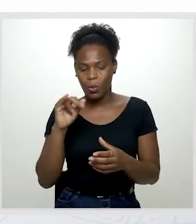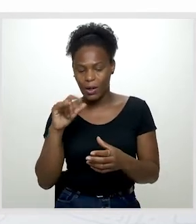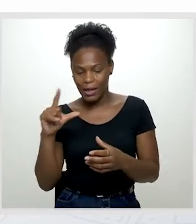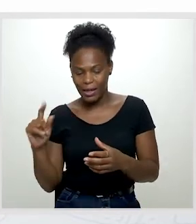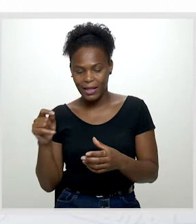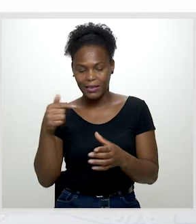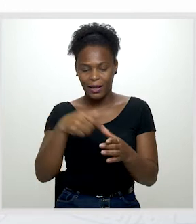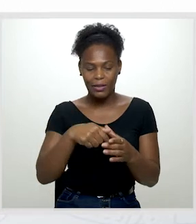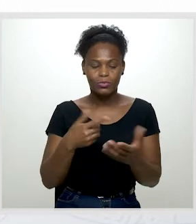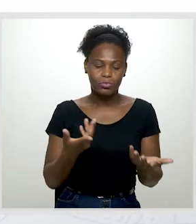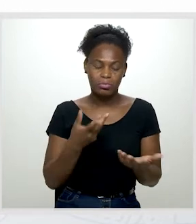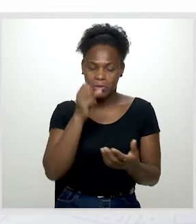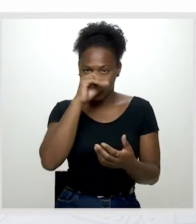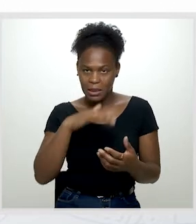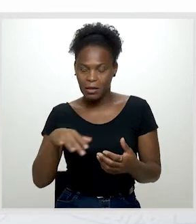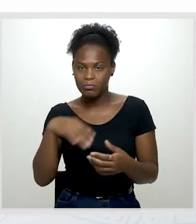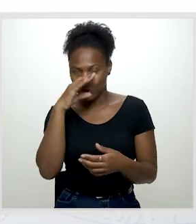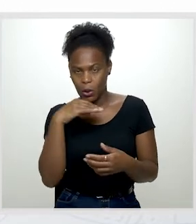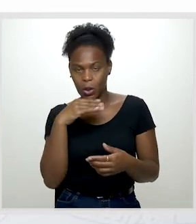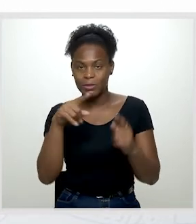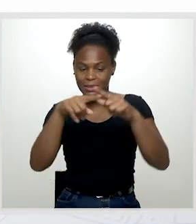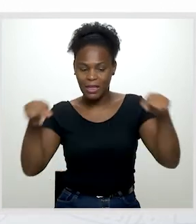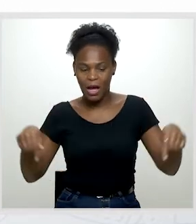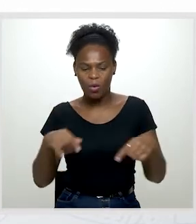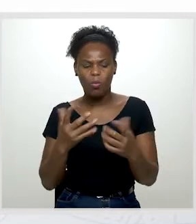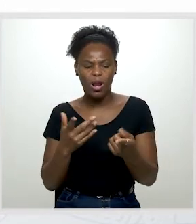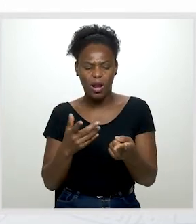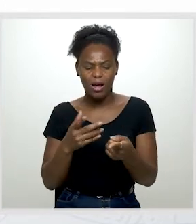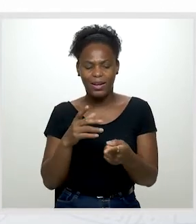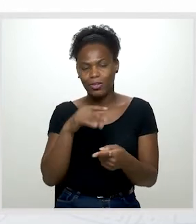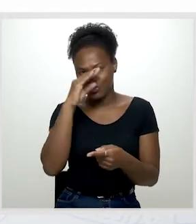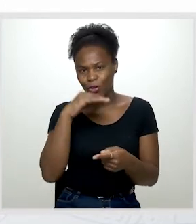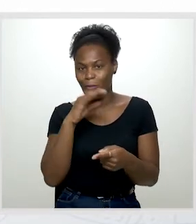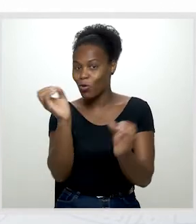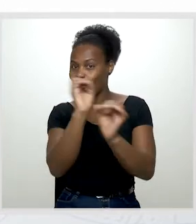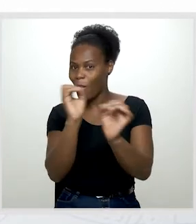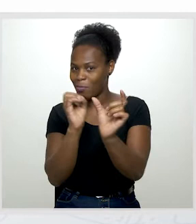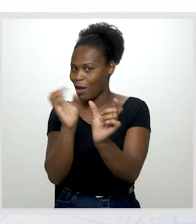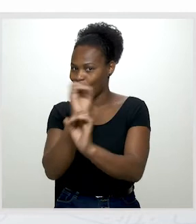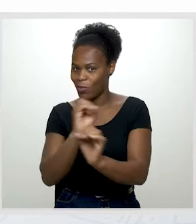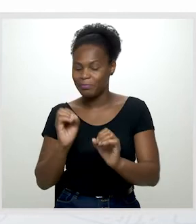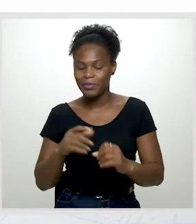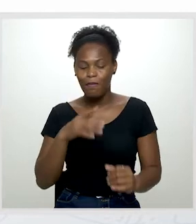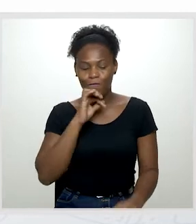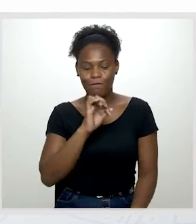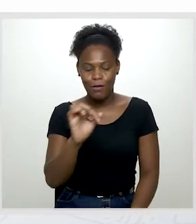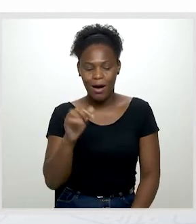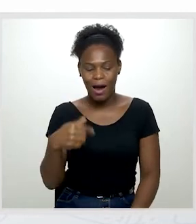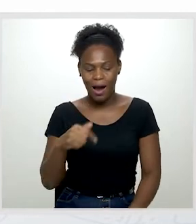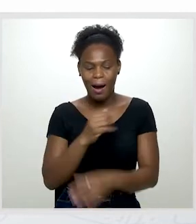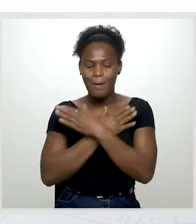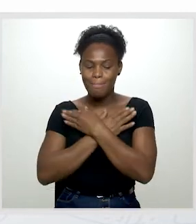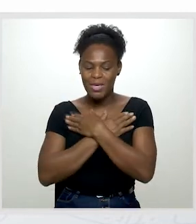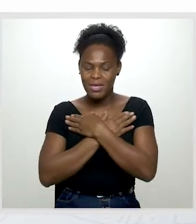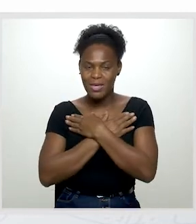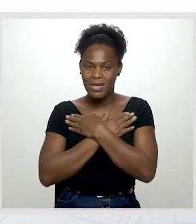jardin, leur chambre, leur salon. L'intrus ici, leur chambre. Leur fils a des